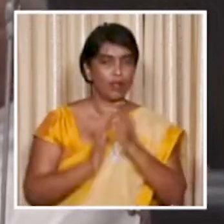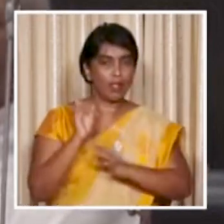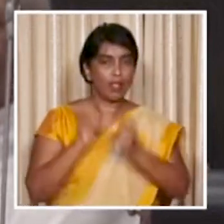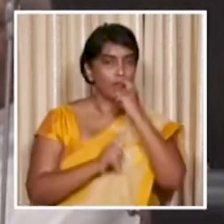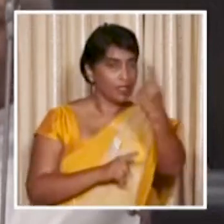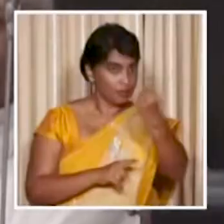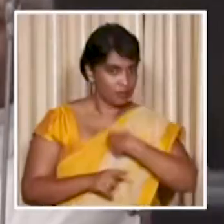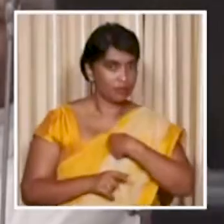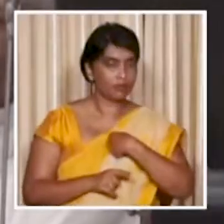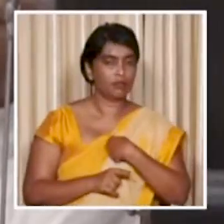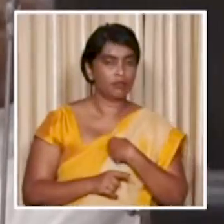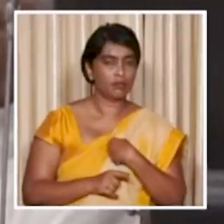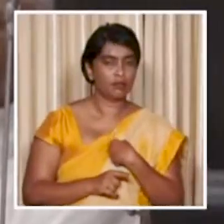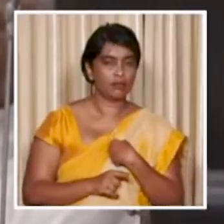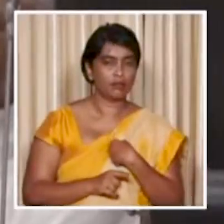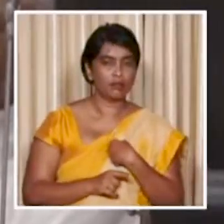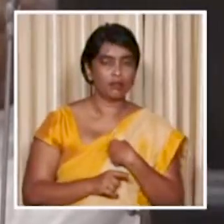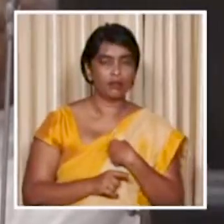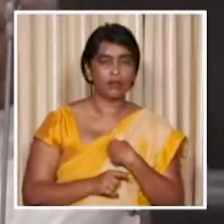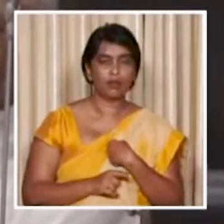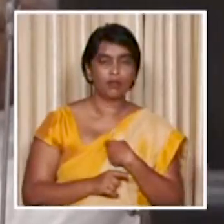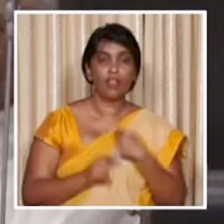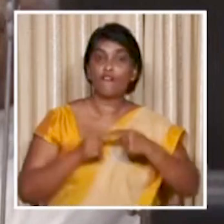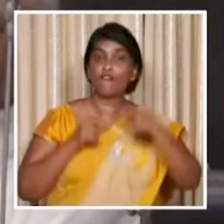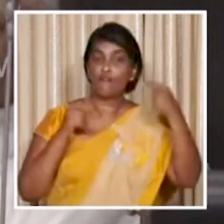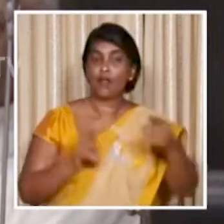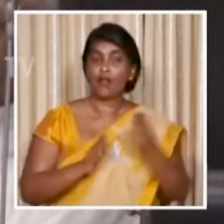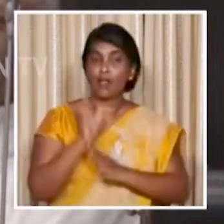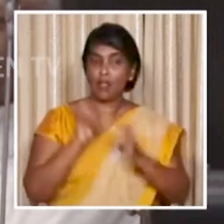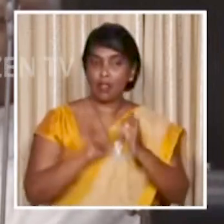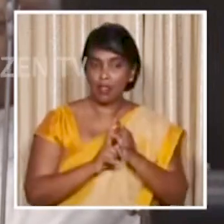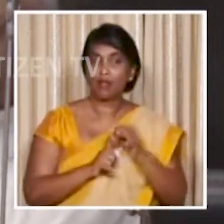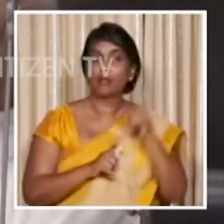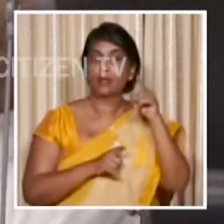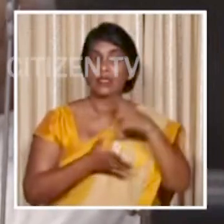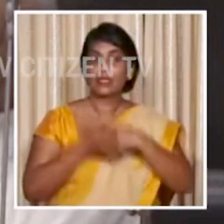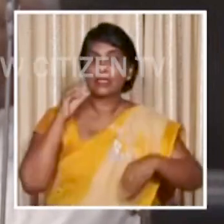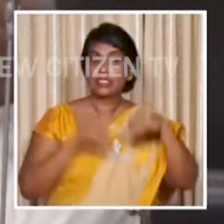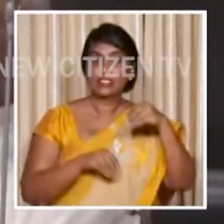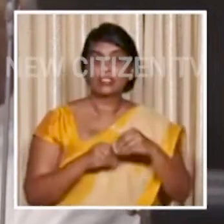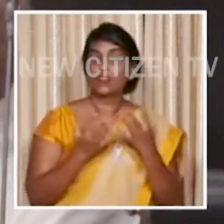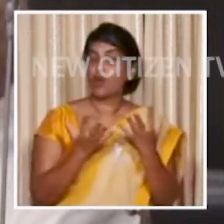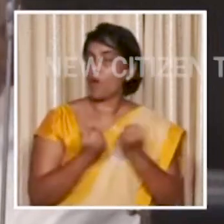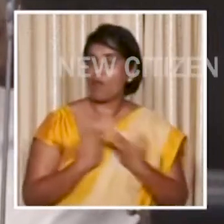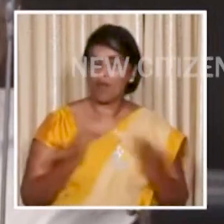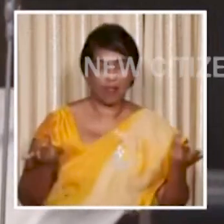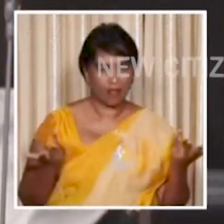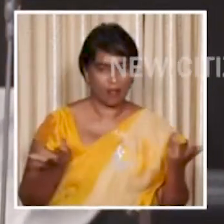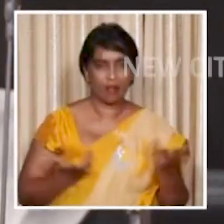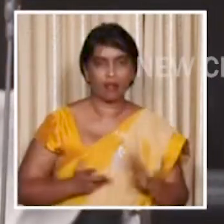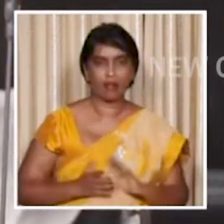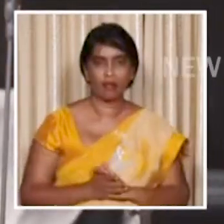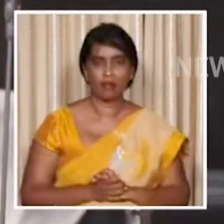මන්ත්‍රීතුමන්ල කියලා තියෙනවා. මං කියන්නම් විපක්ෂයේ මන්ත්‍රීවරුන්ට මේ ඡන්දේ වොමන නෑ.